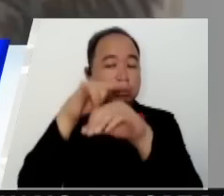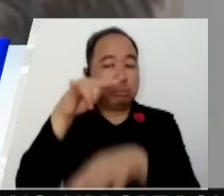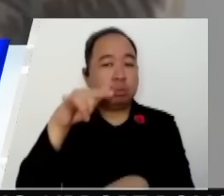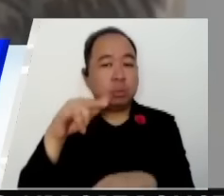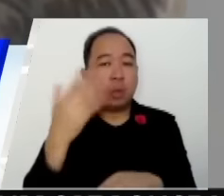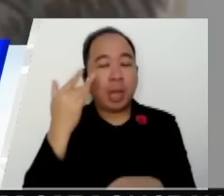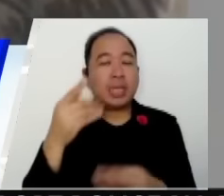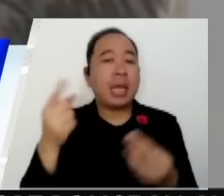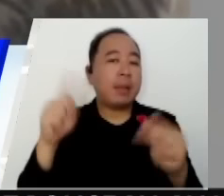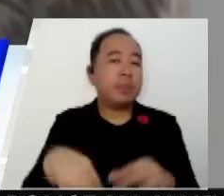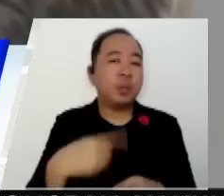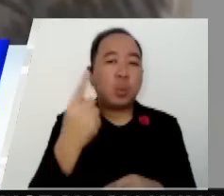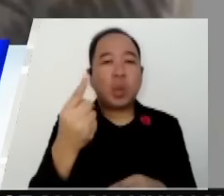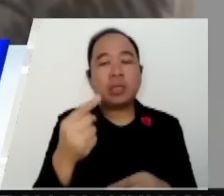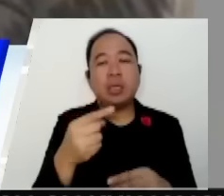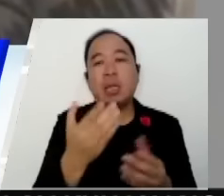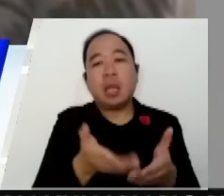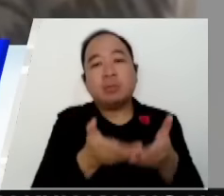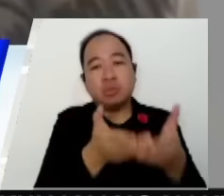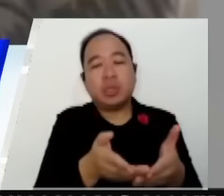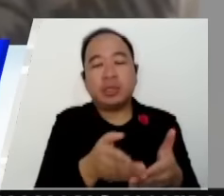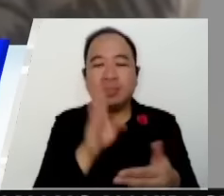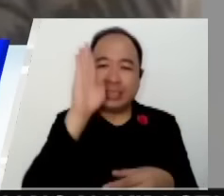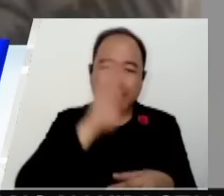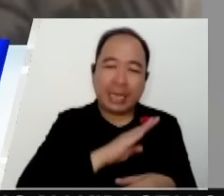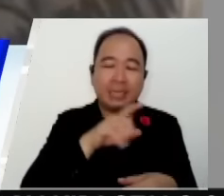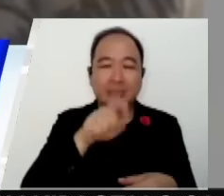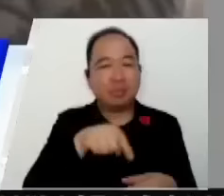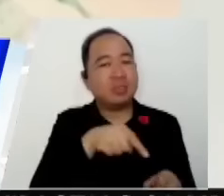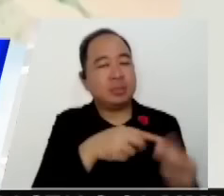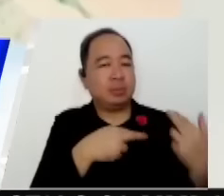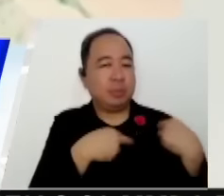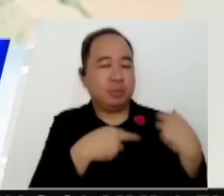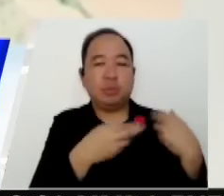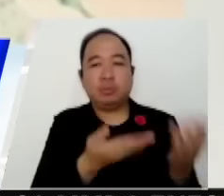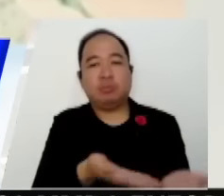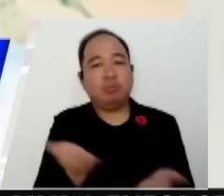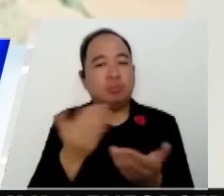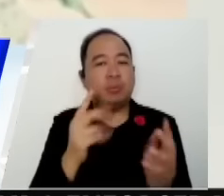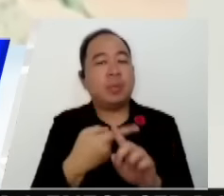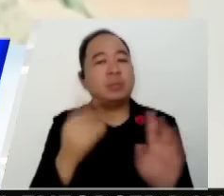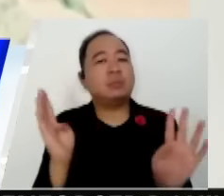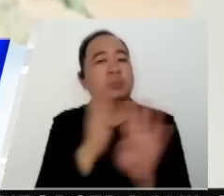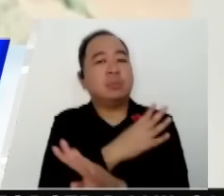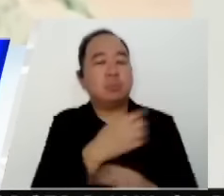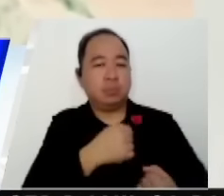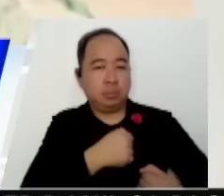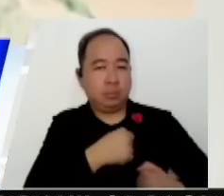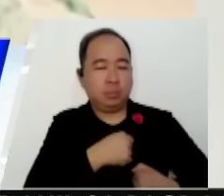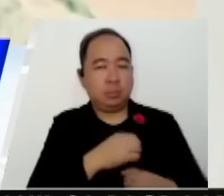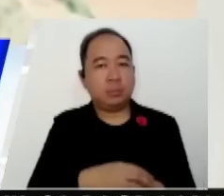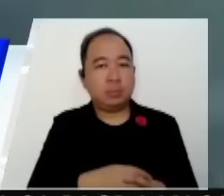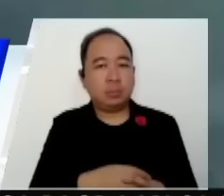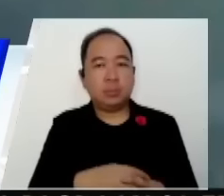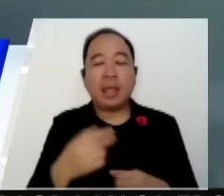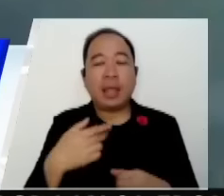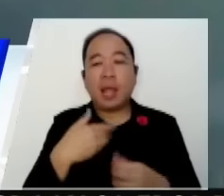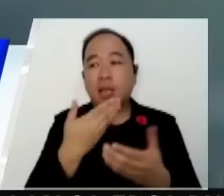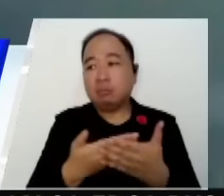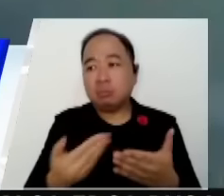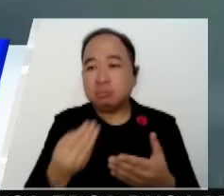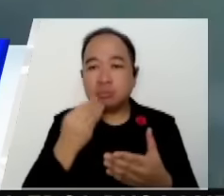vessels na maghahatid sana ng supply at kapalitang sundalo. Nakasako ang mga supply na inilaglag mula sa eroplano na